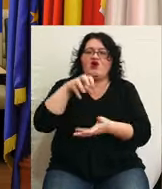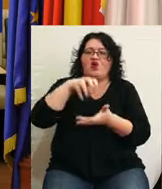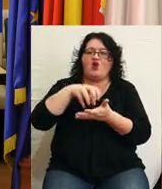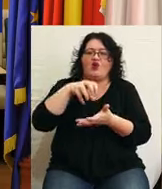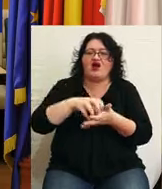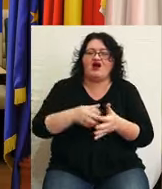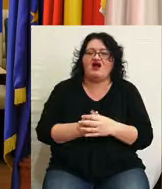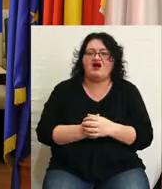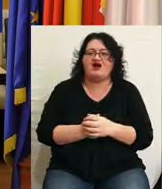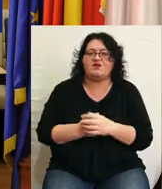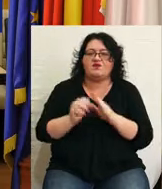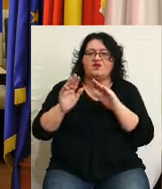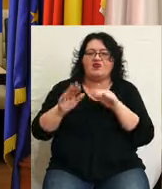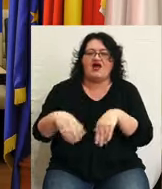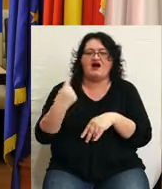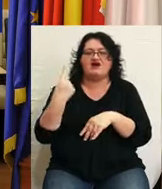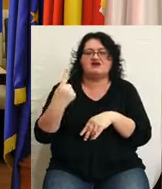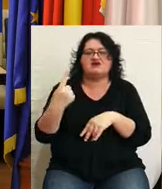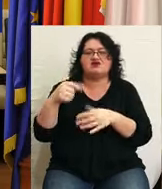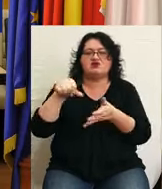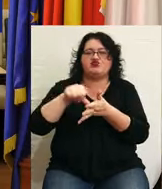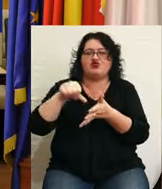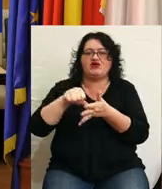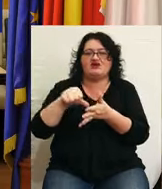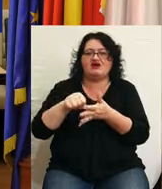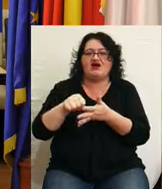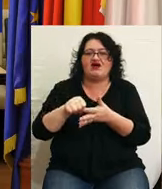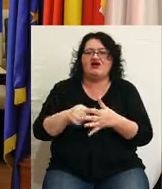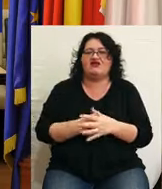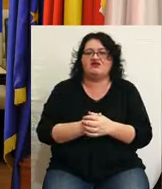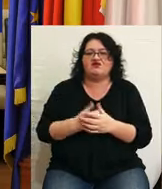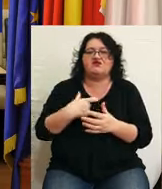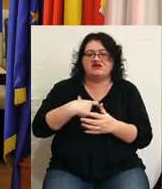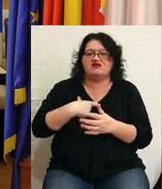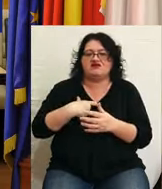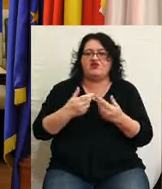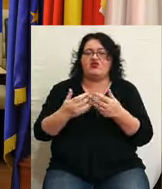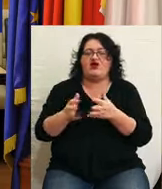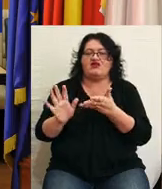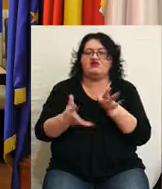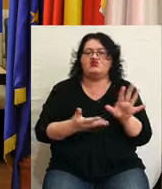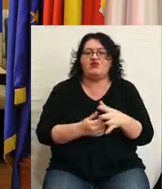Municipal, are o centrală care se va porni.